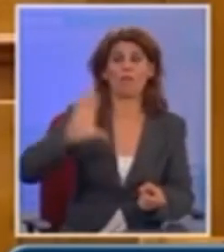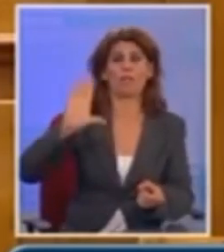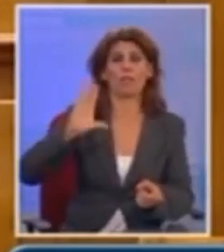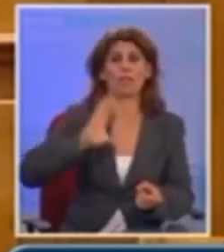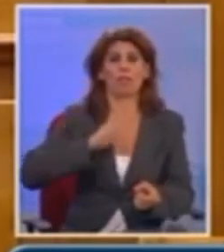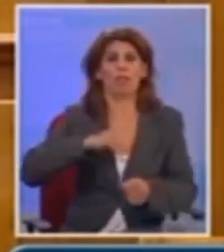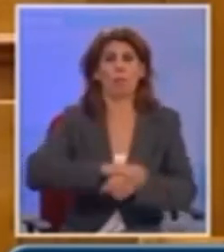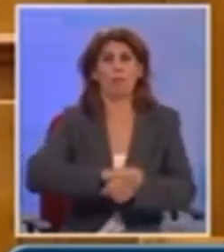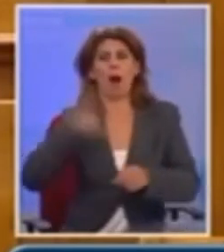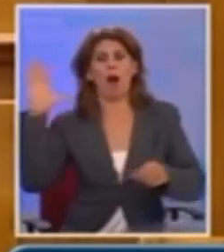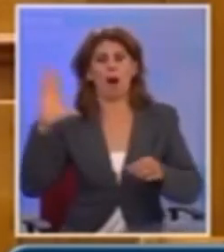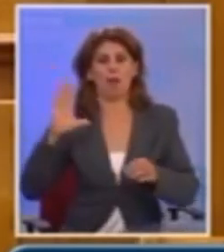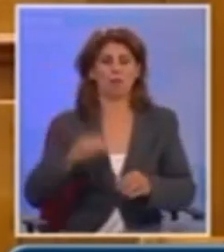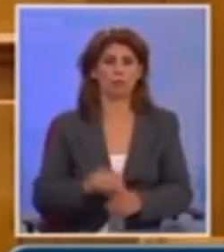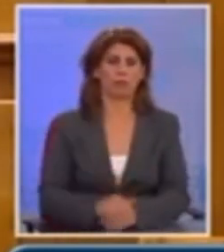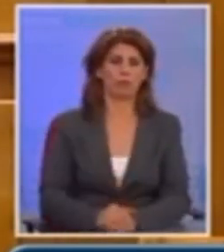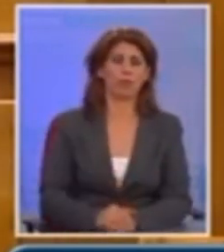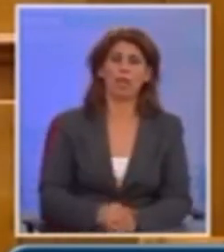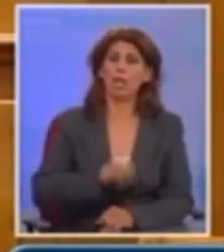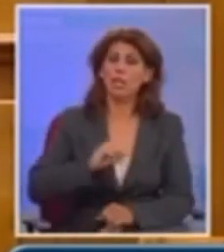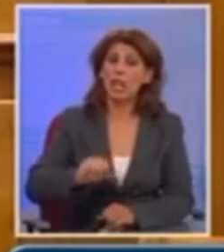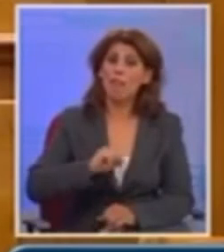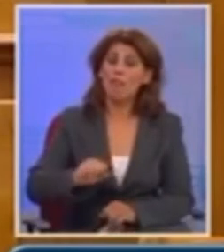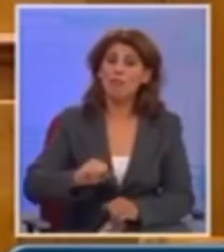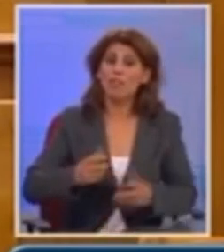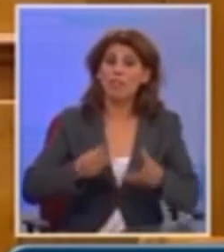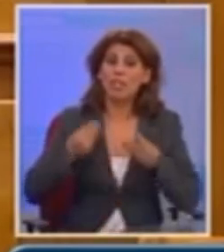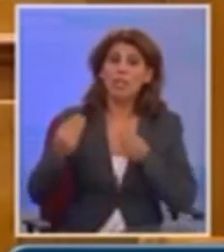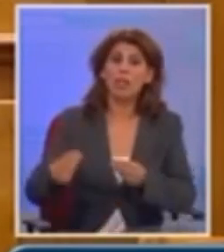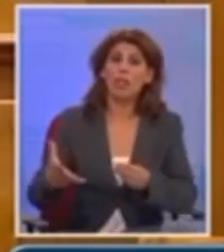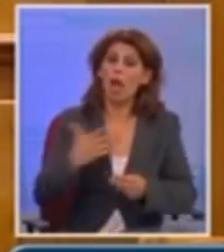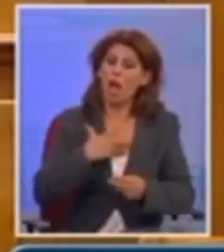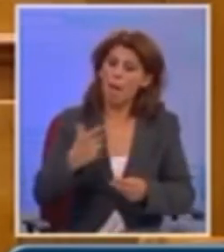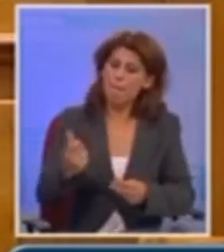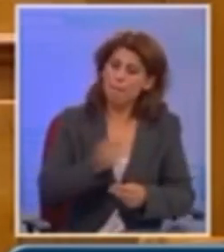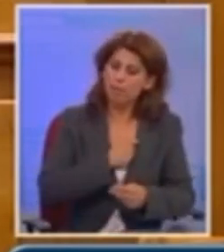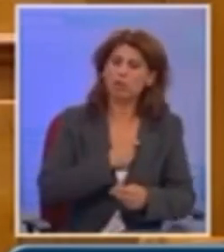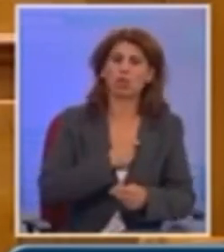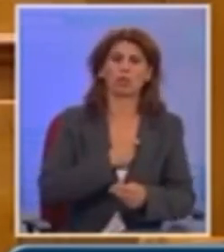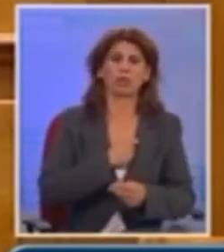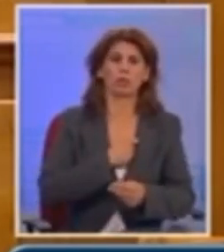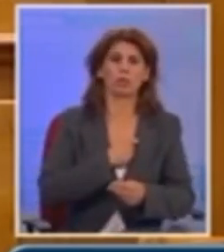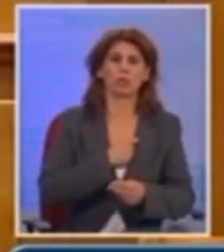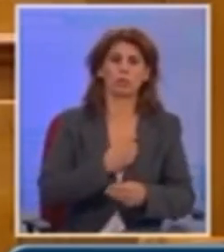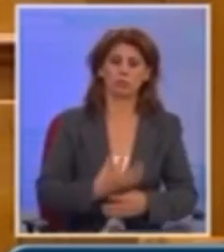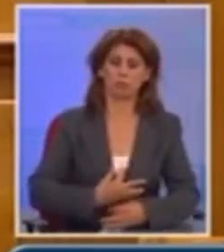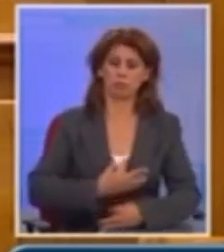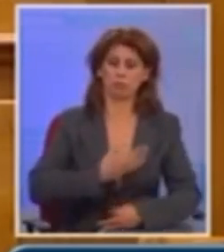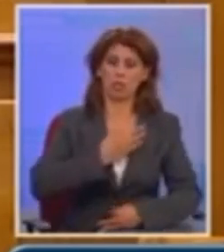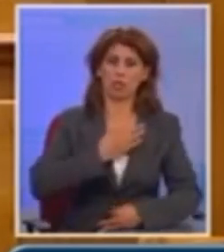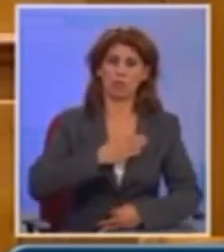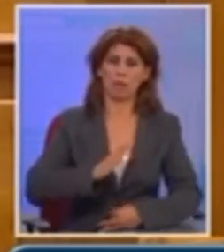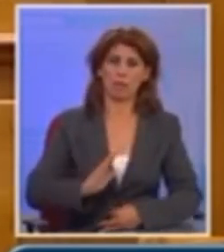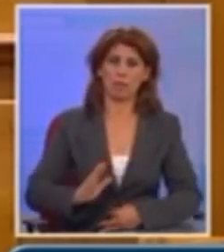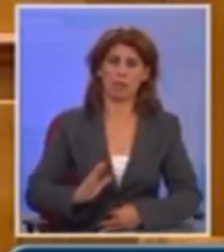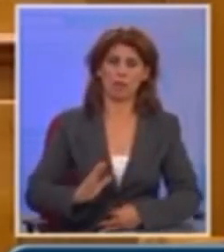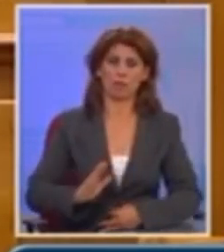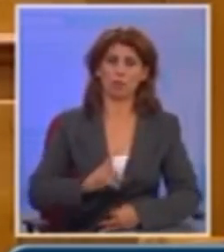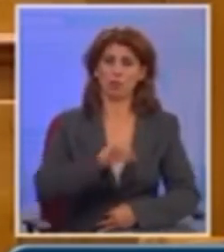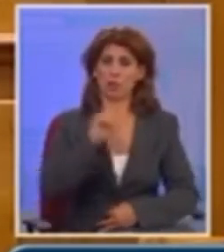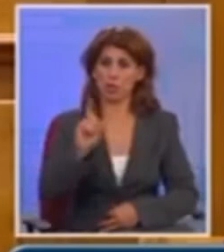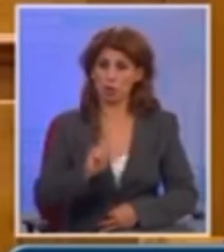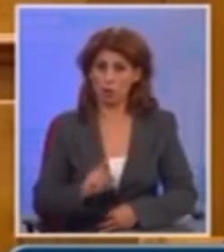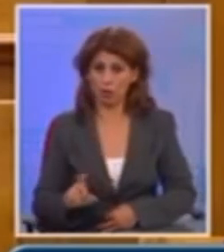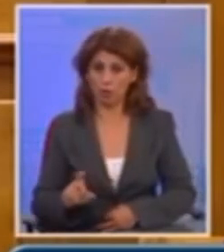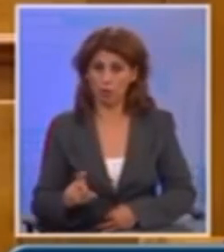Να φοβηθεί να δώσει εμπιστοσύνη στην αξιοπρέπειά του, στη ζωή